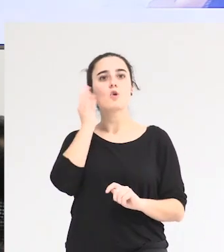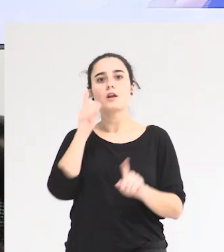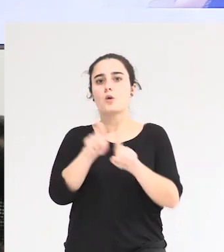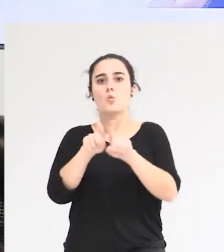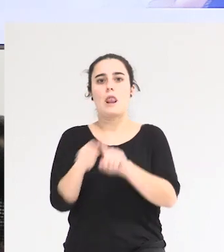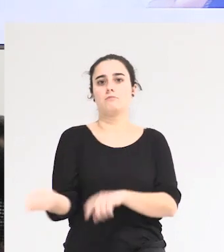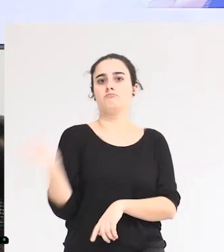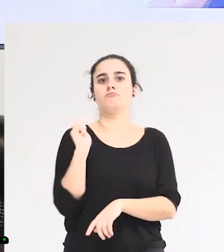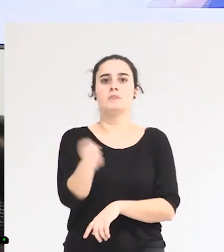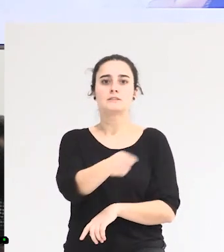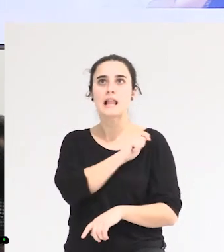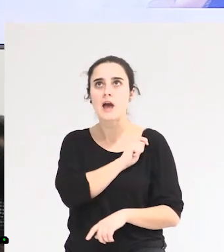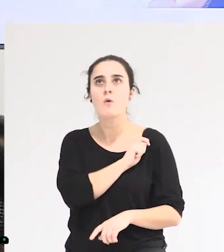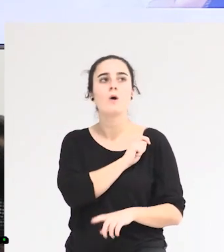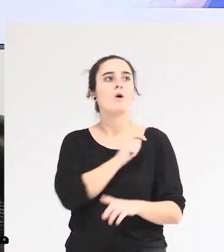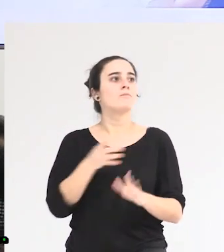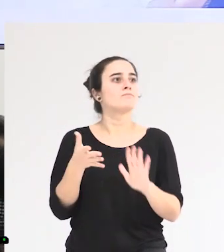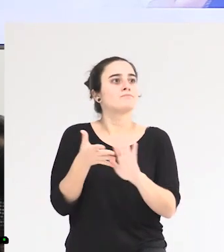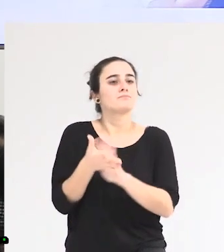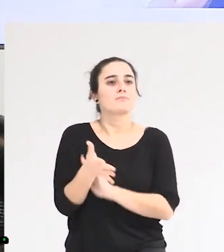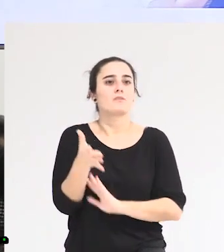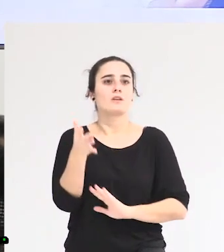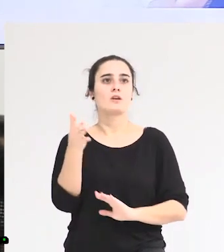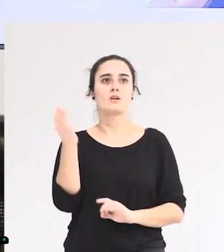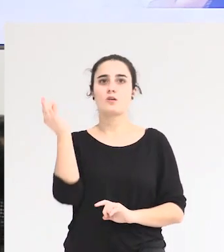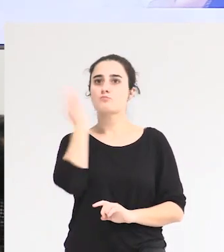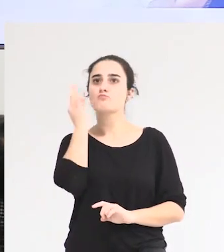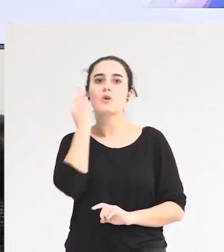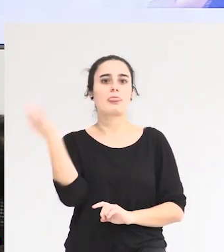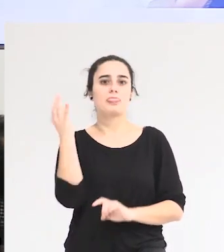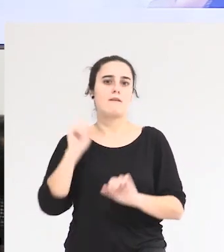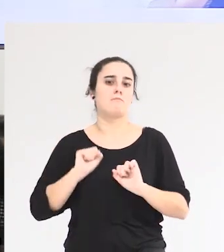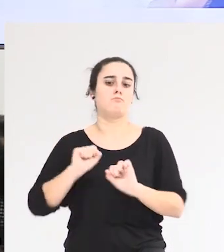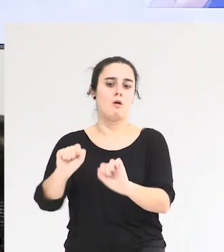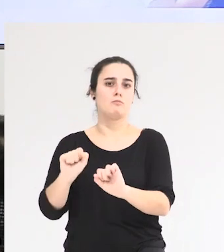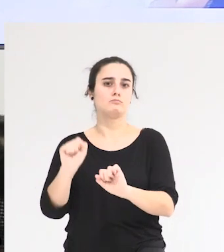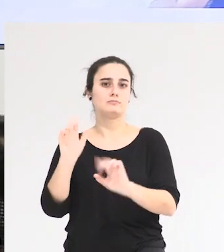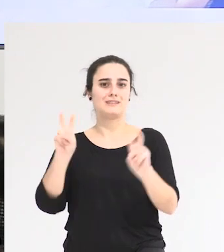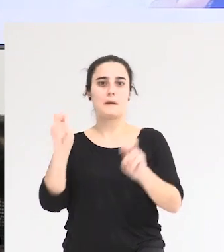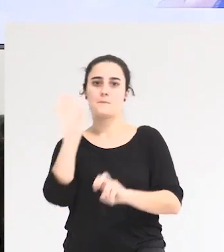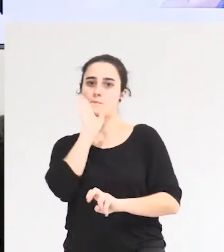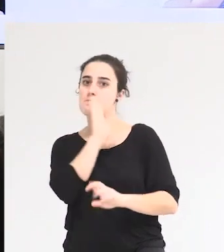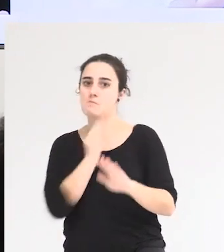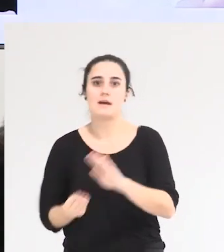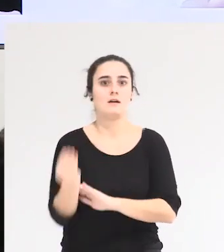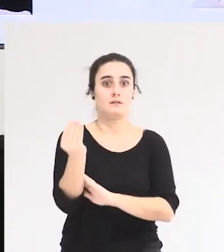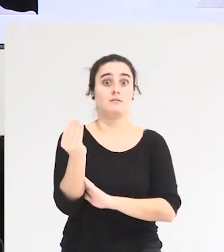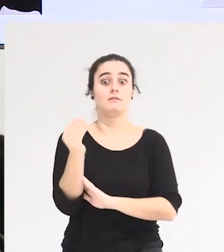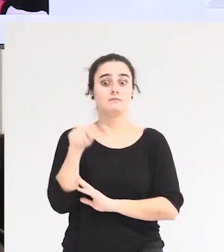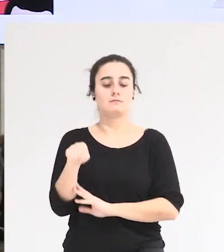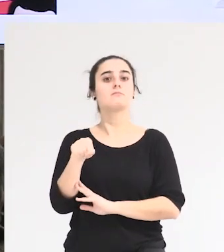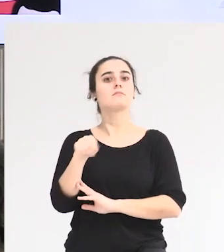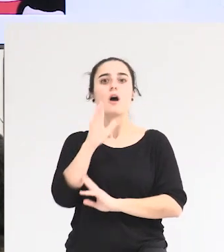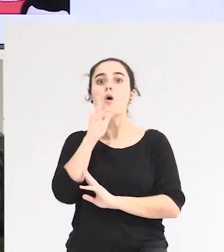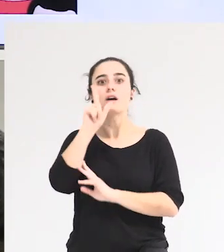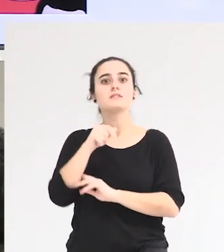esklabutza, emakumeek koegin beharko lioketela, eta, bueno, ematen zaie, gaur egun edabideetan, olako